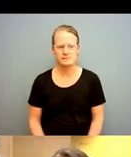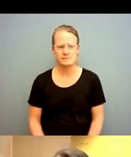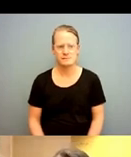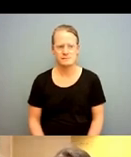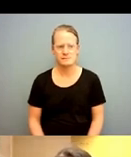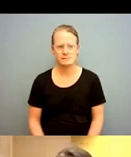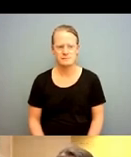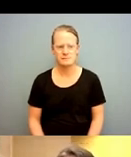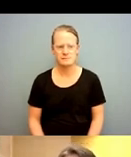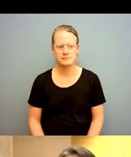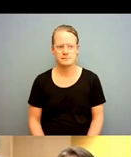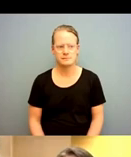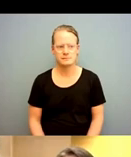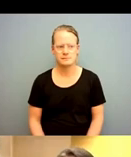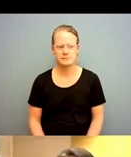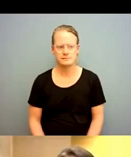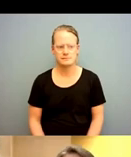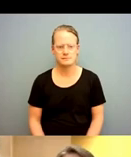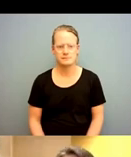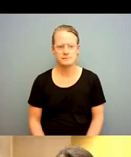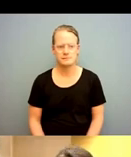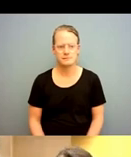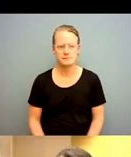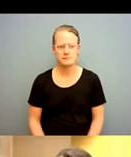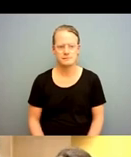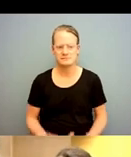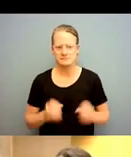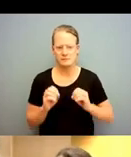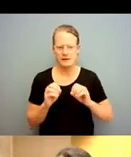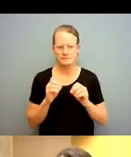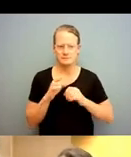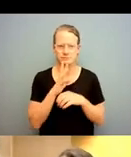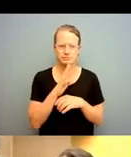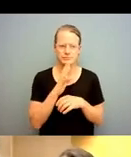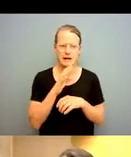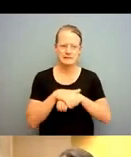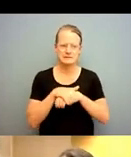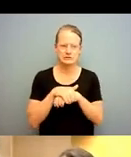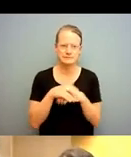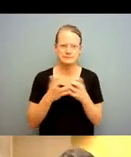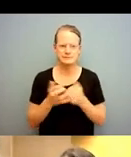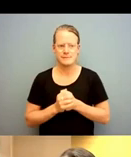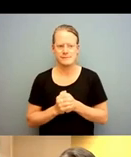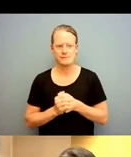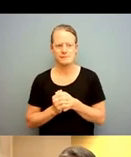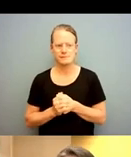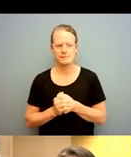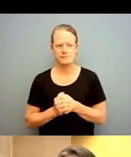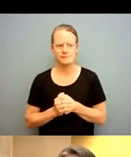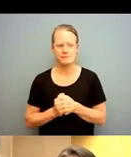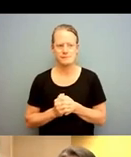Ja parkkaan säämisösteris Pirkenruhtusprosehtas Taimapaadallin. Ja lämpi pohta